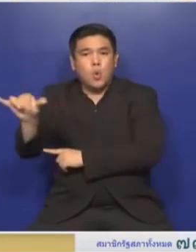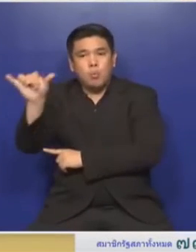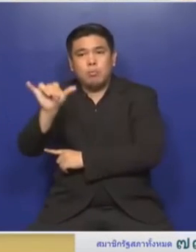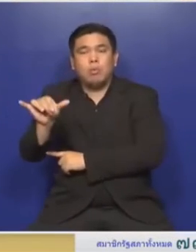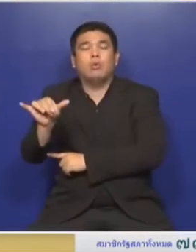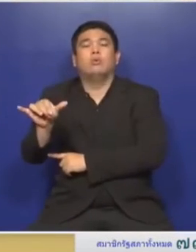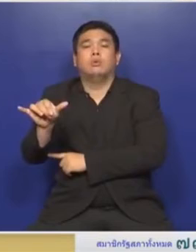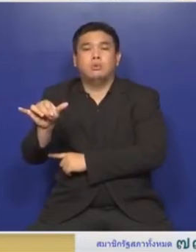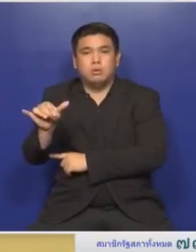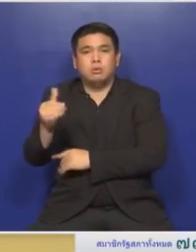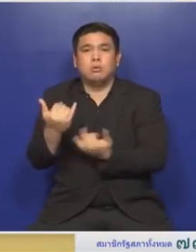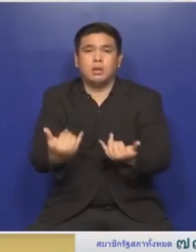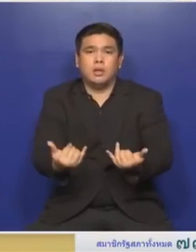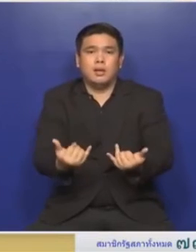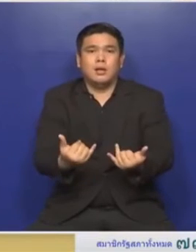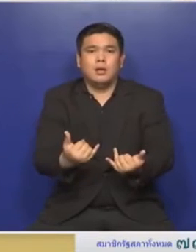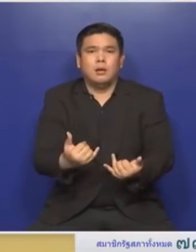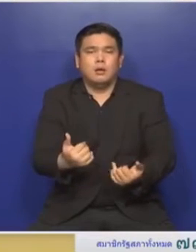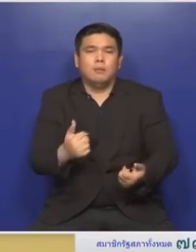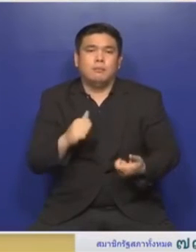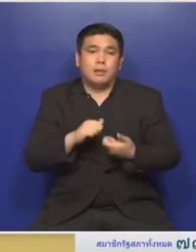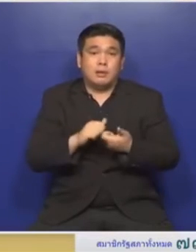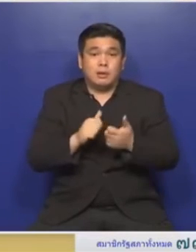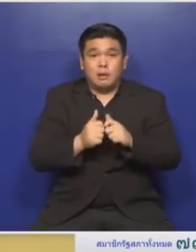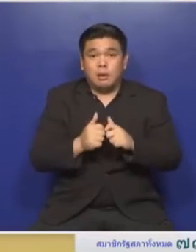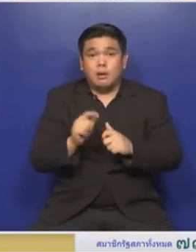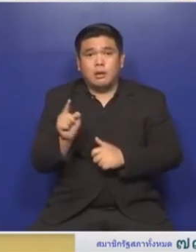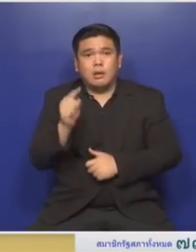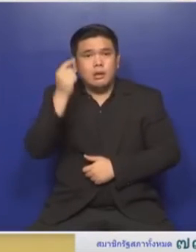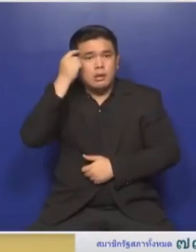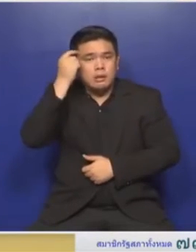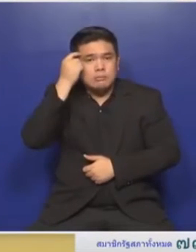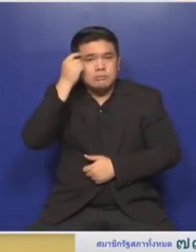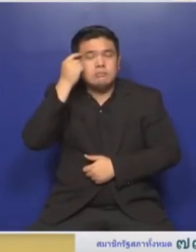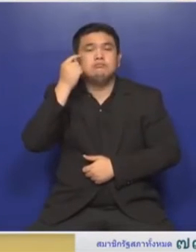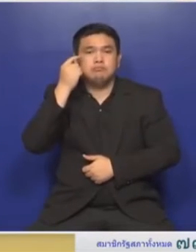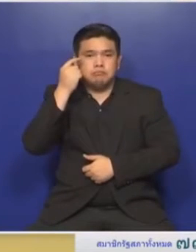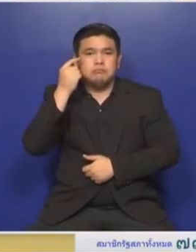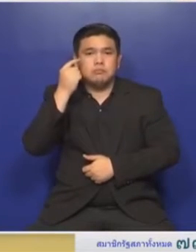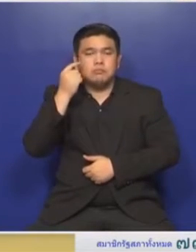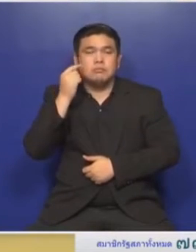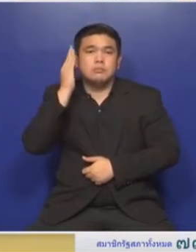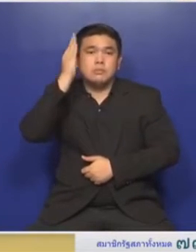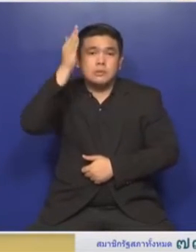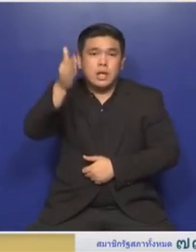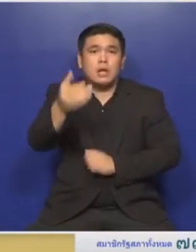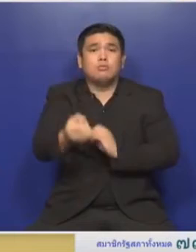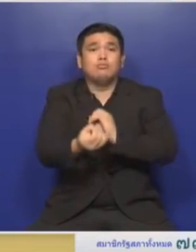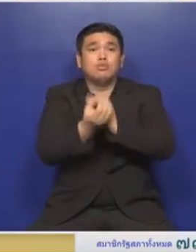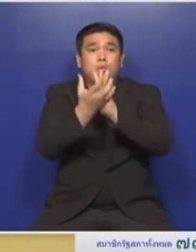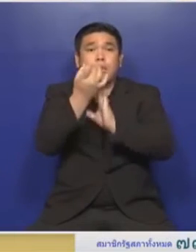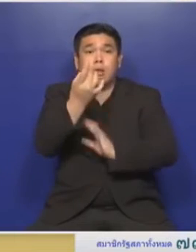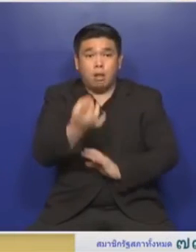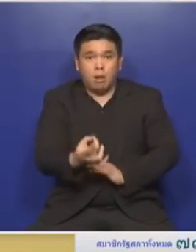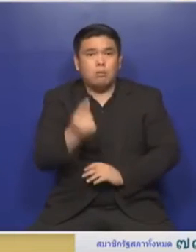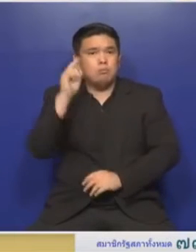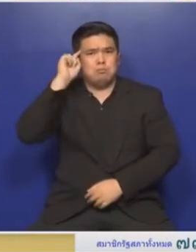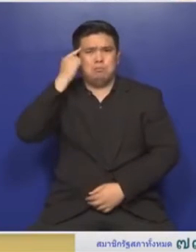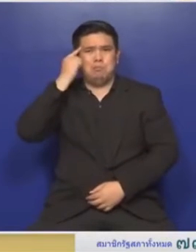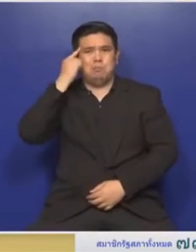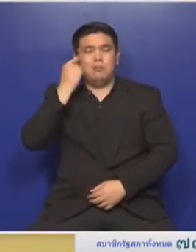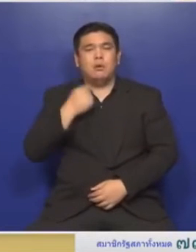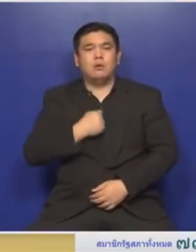จะไมมความเข้าใจ มั่นใจ้ว่าจะเกิดอะไรขึ้นเพราววนการข